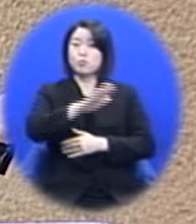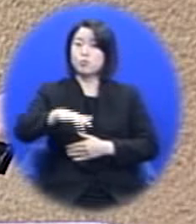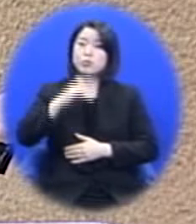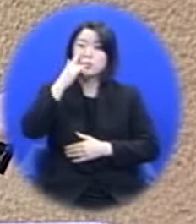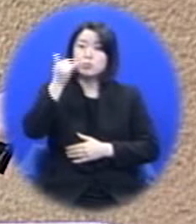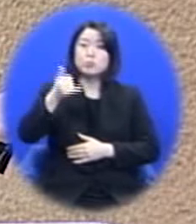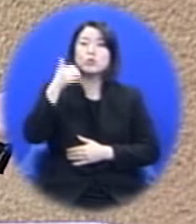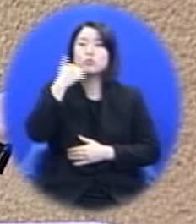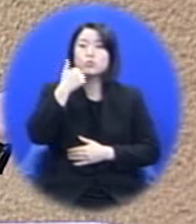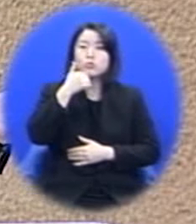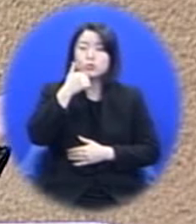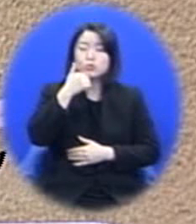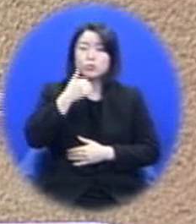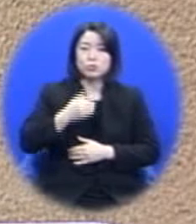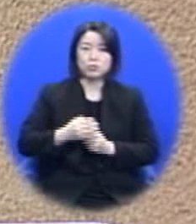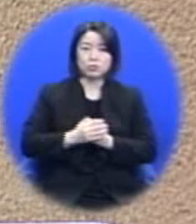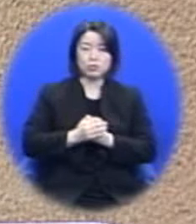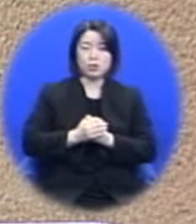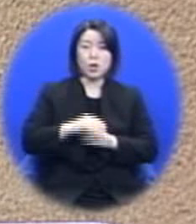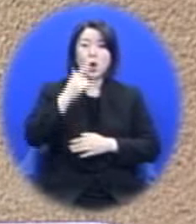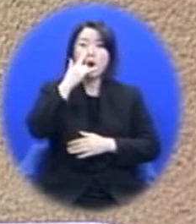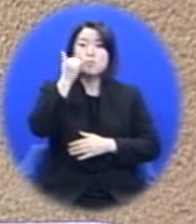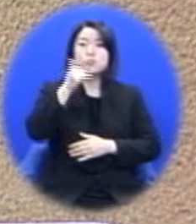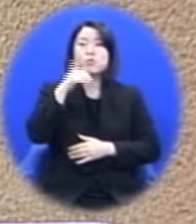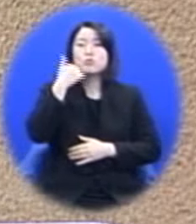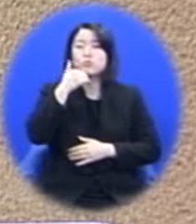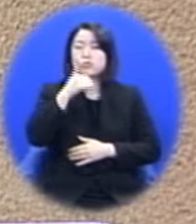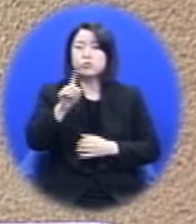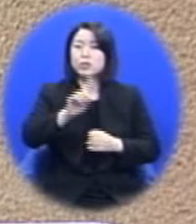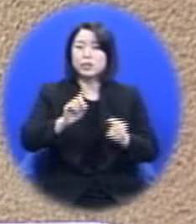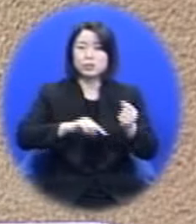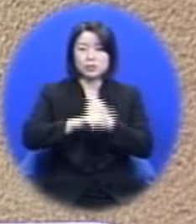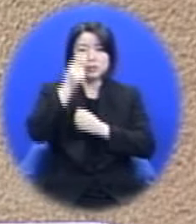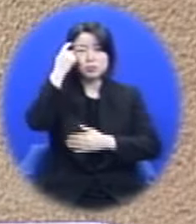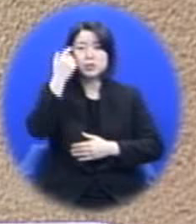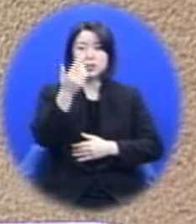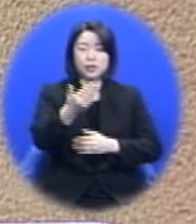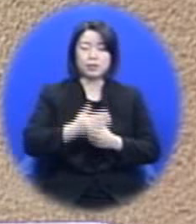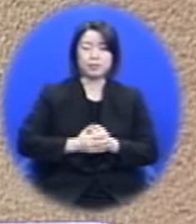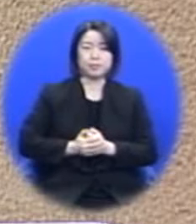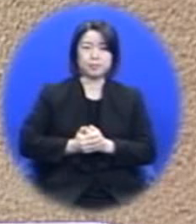도대체? 아니, 부모는 도대체 누구라는 뜻이에요?